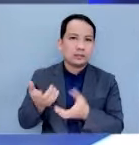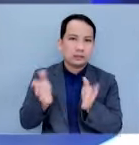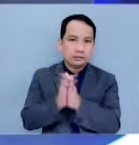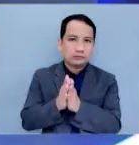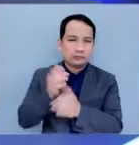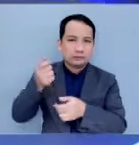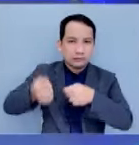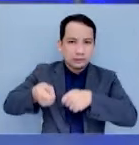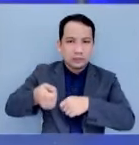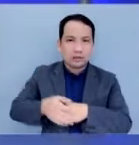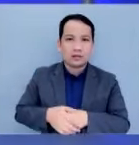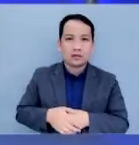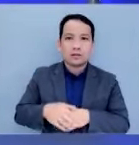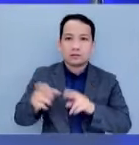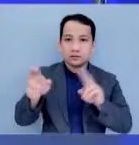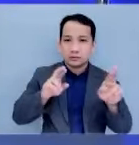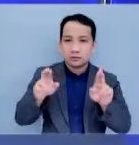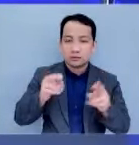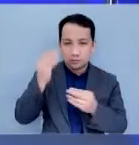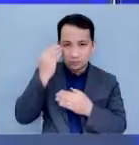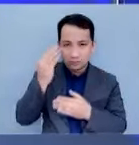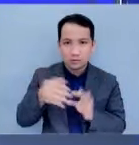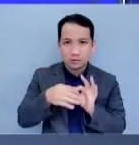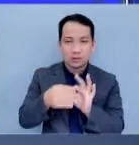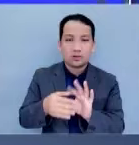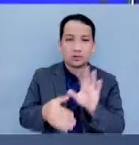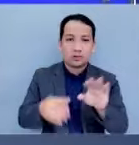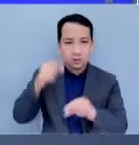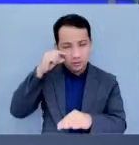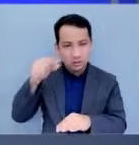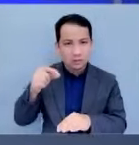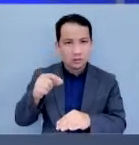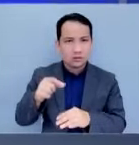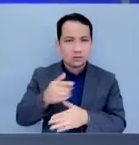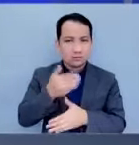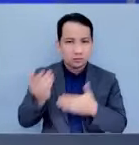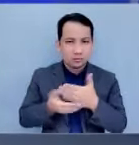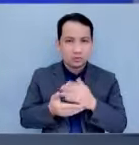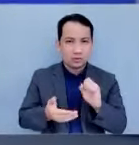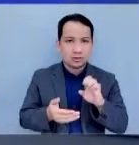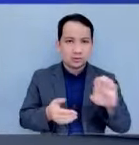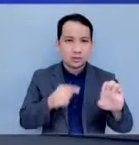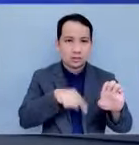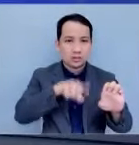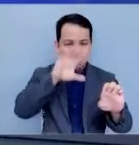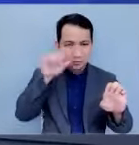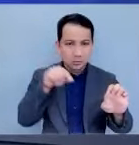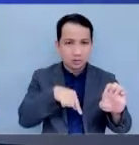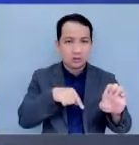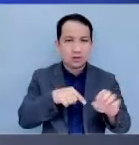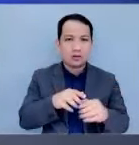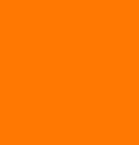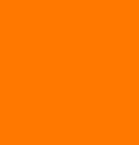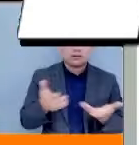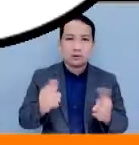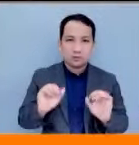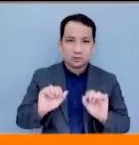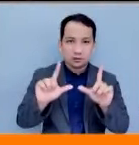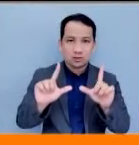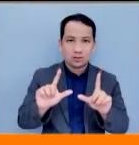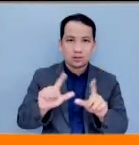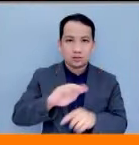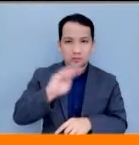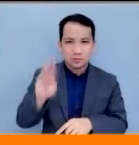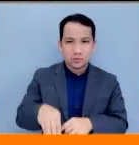Handa raw ang kampo ni Pastor Apollo Kibuloy sa mga isasampang kaso laban sa kanya. At live mula sa Maynila,